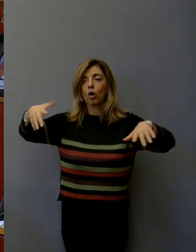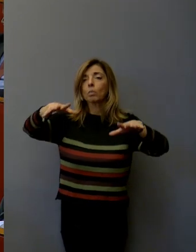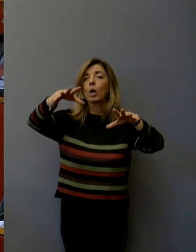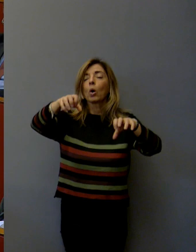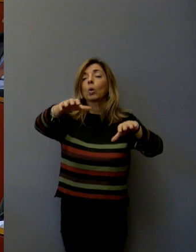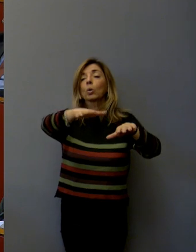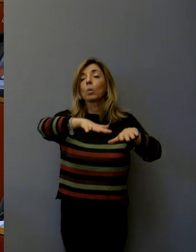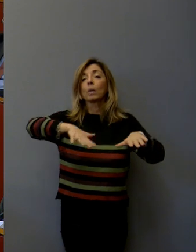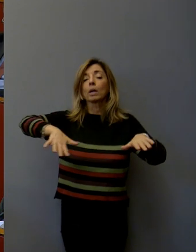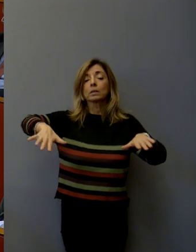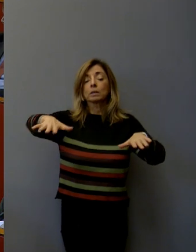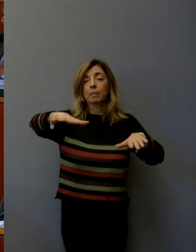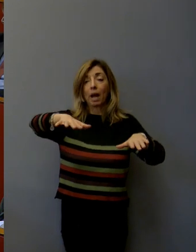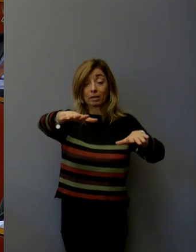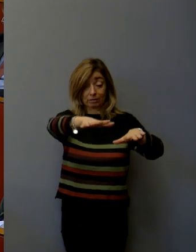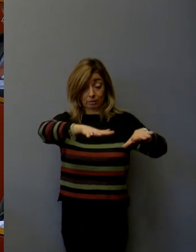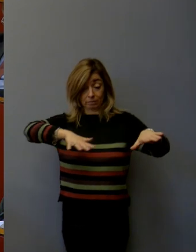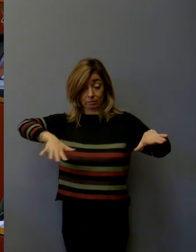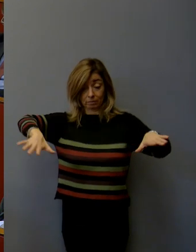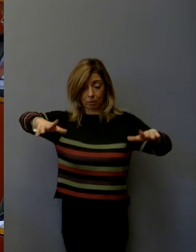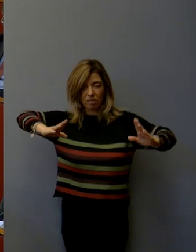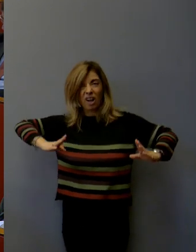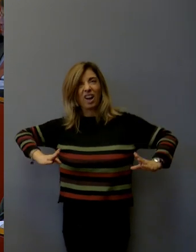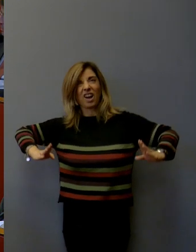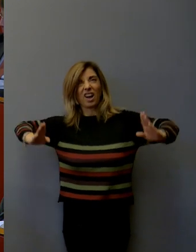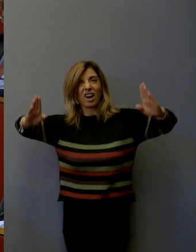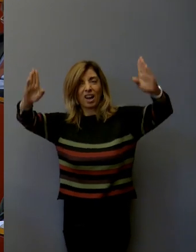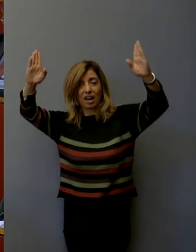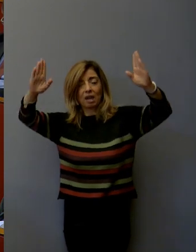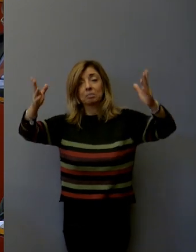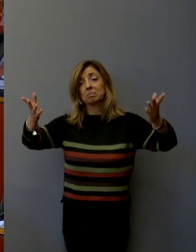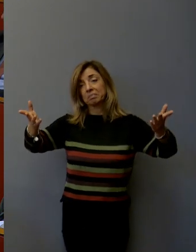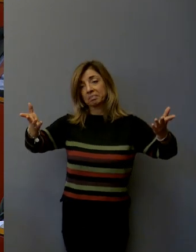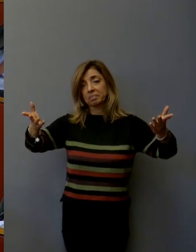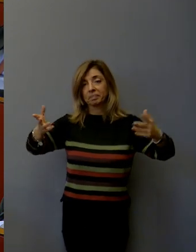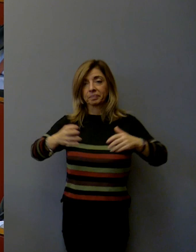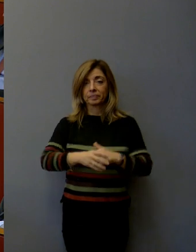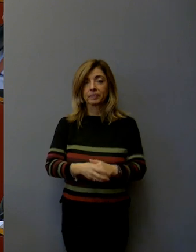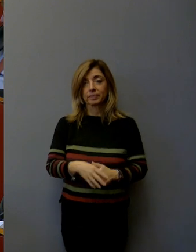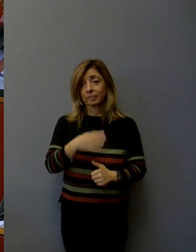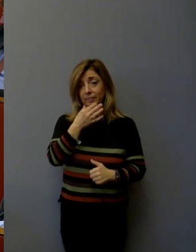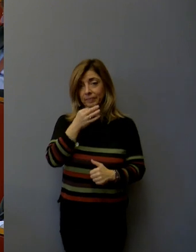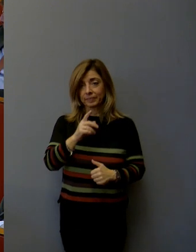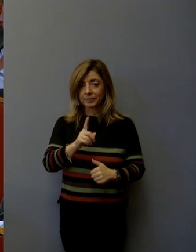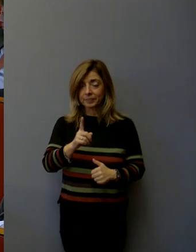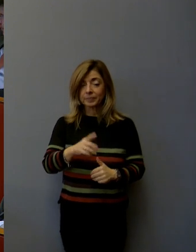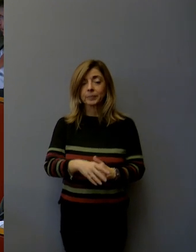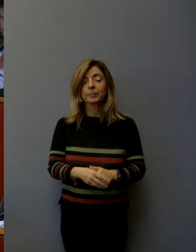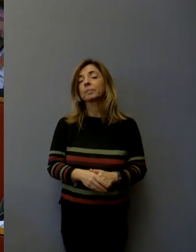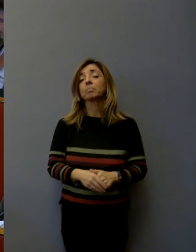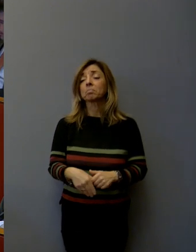solo in Piano ma anche in verticale e anche su quello si potrebbe dire qualcosa comunque c'è stato un consiglio